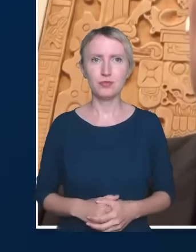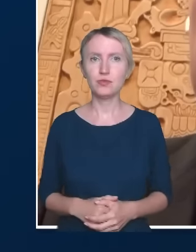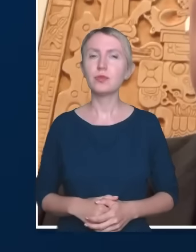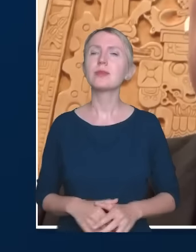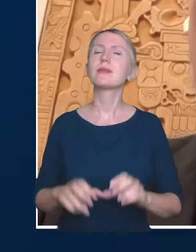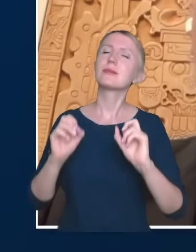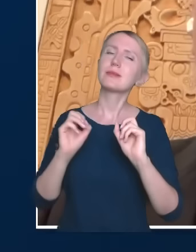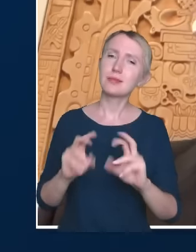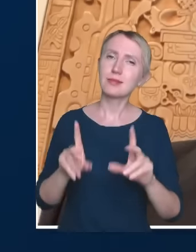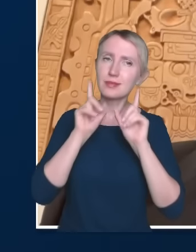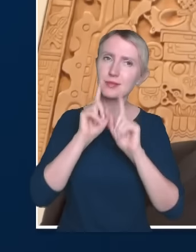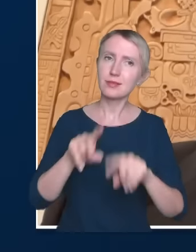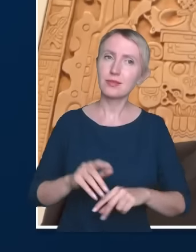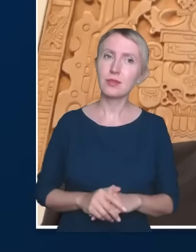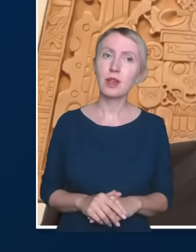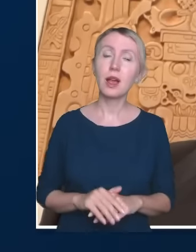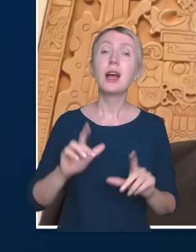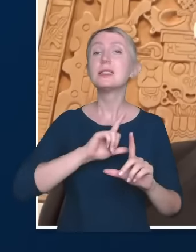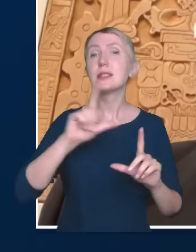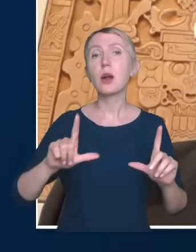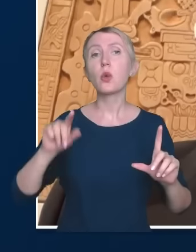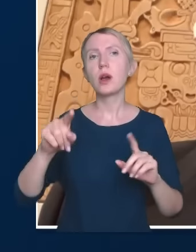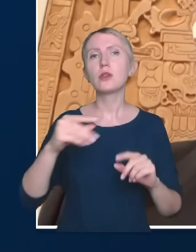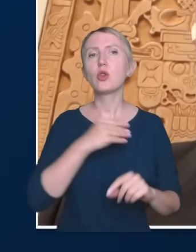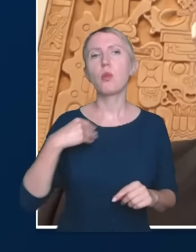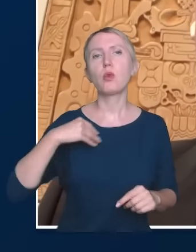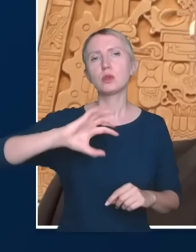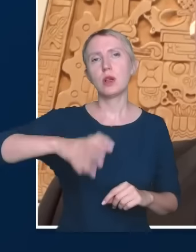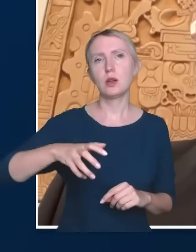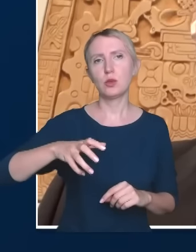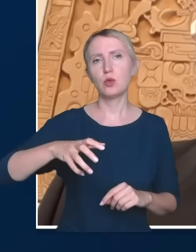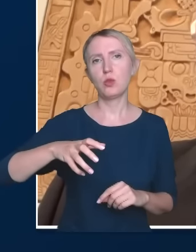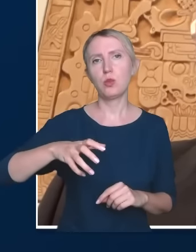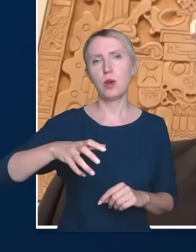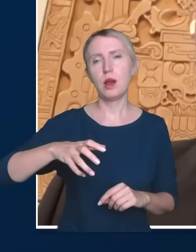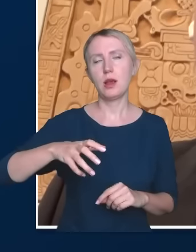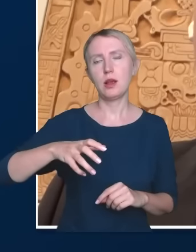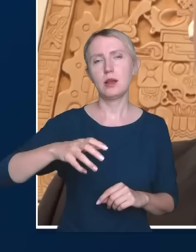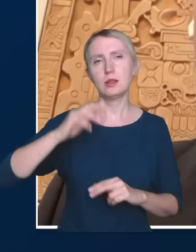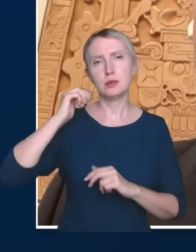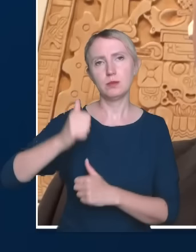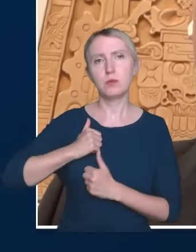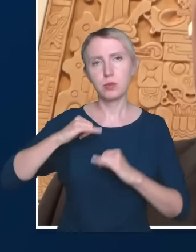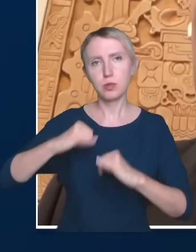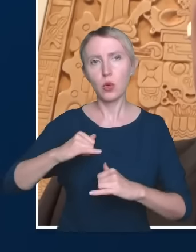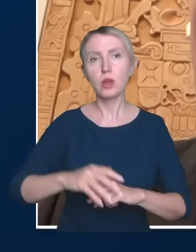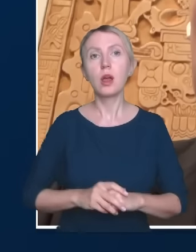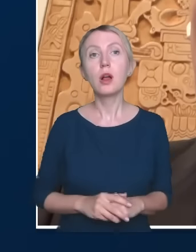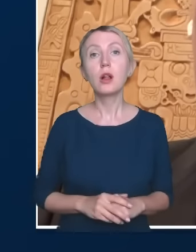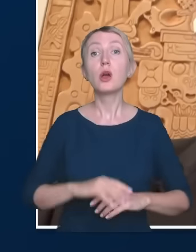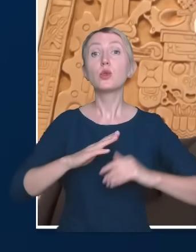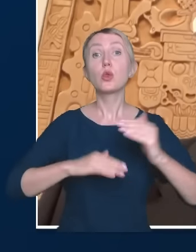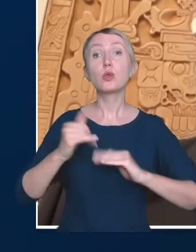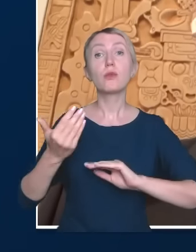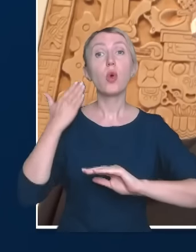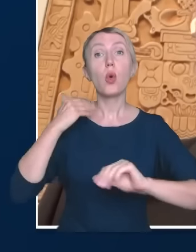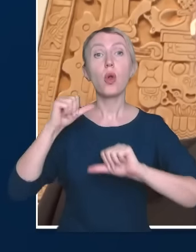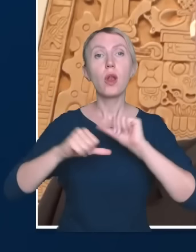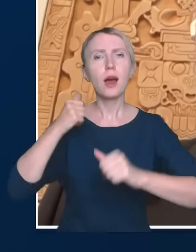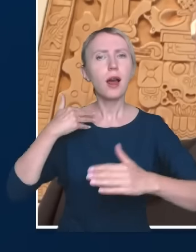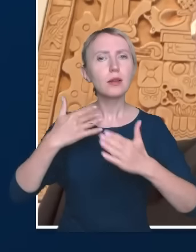Absolutnie tak. Zakład ten należy do Polskiej Grupy Zbrojeniowej. Rozbudował swoje zdolności w ostatnich latach, między